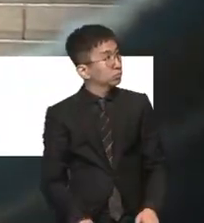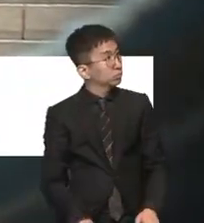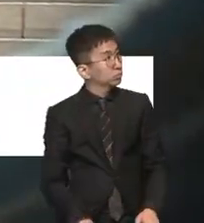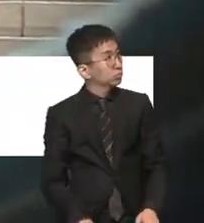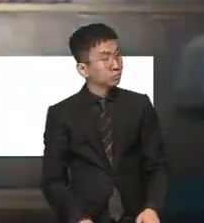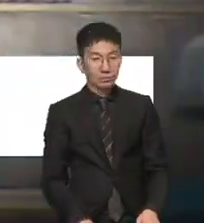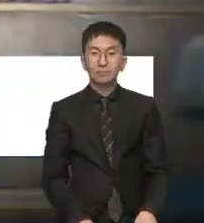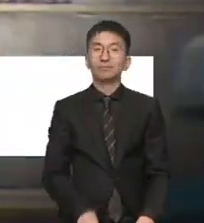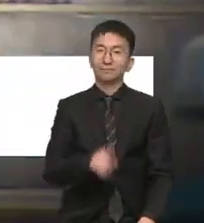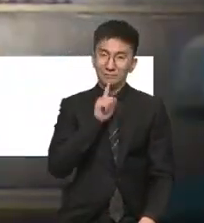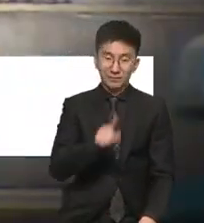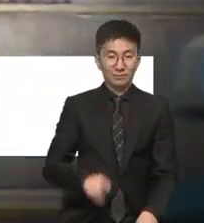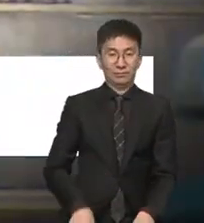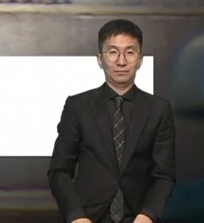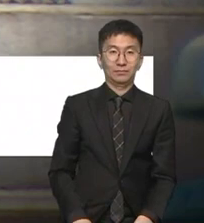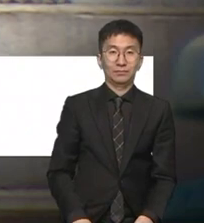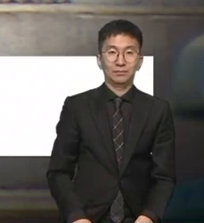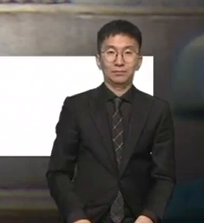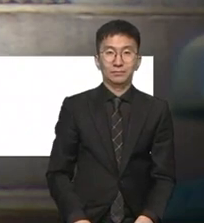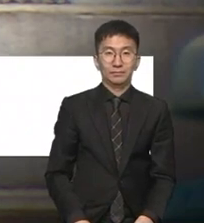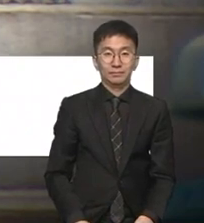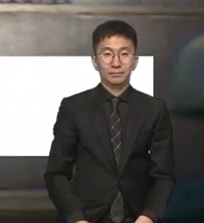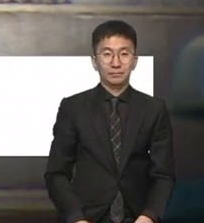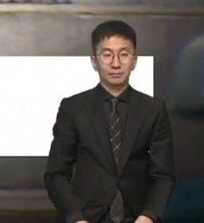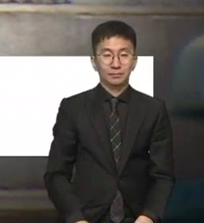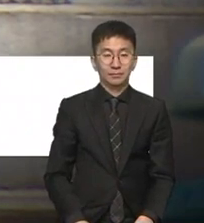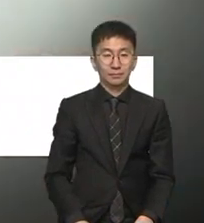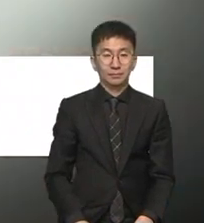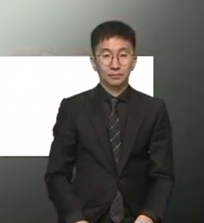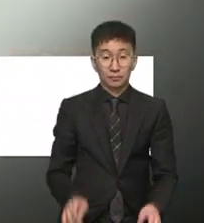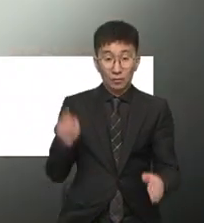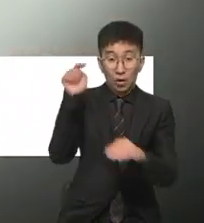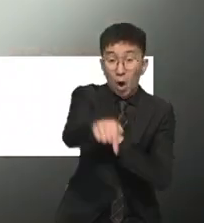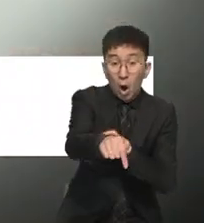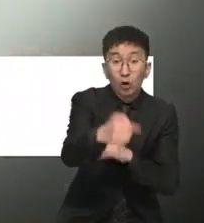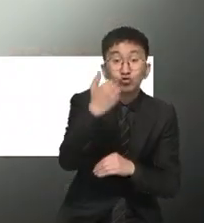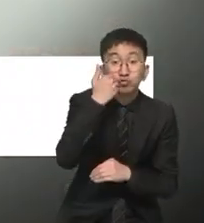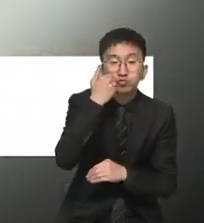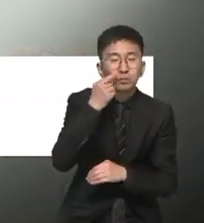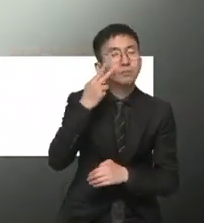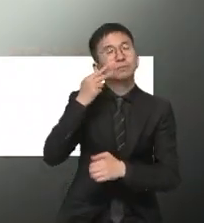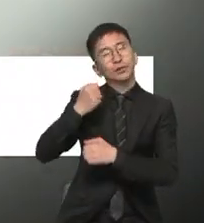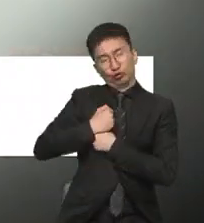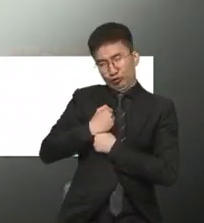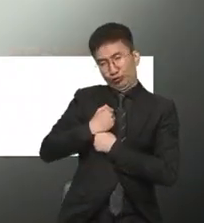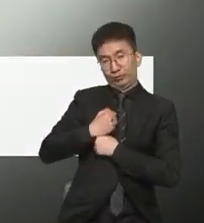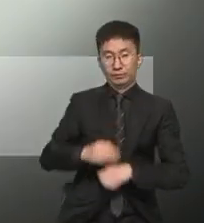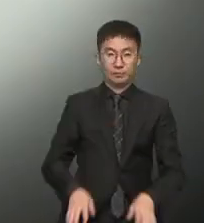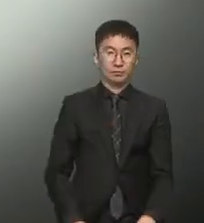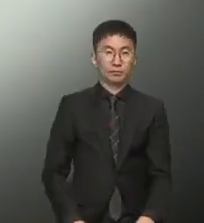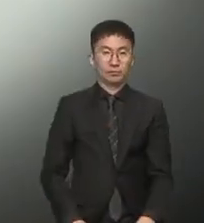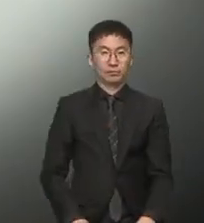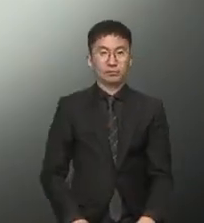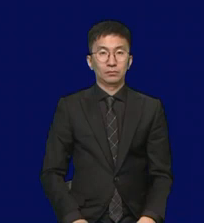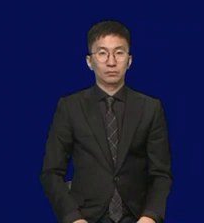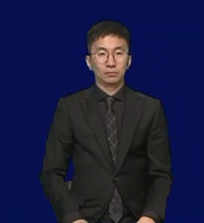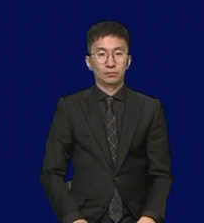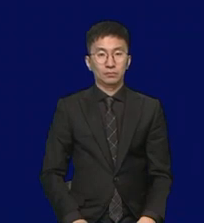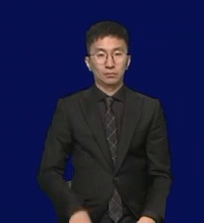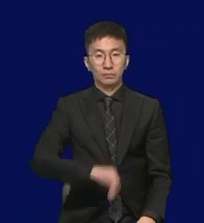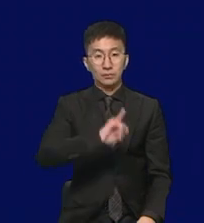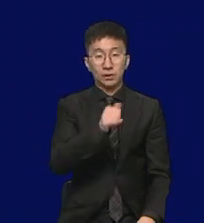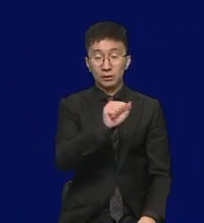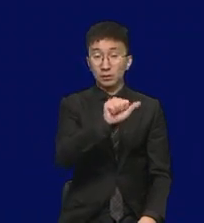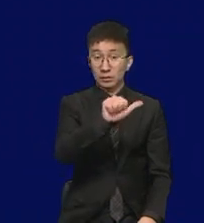하지 않았다고 군 관계자는 설명했습니다. 월북 관광객은 미군 소속 병사인 것으로 알려졌습니다.